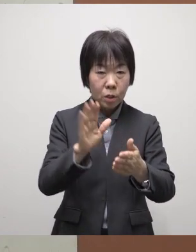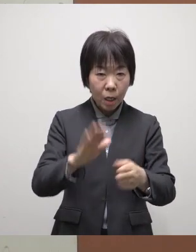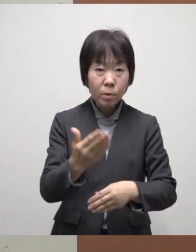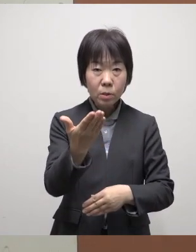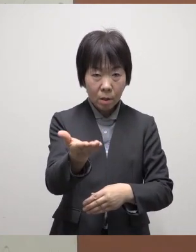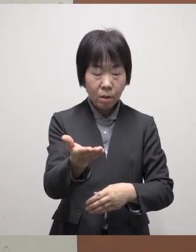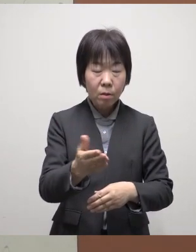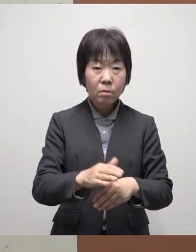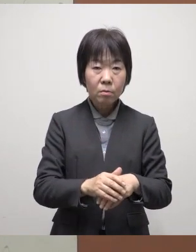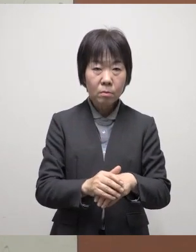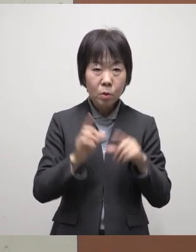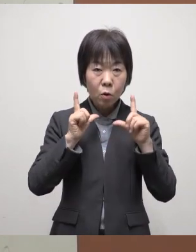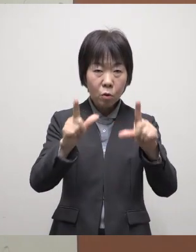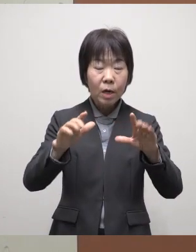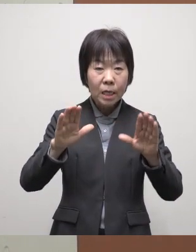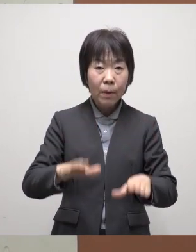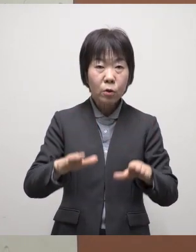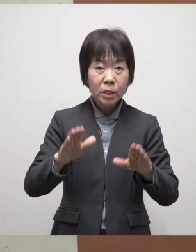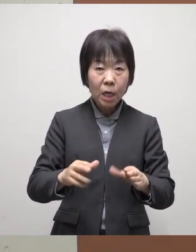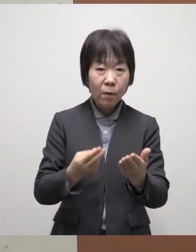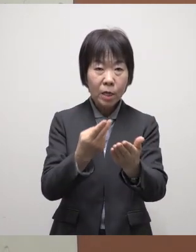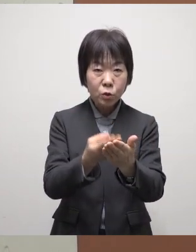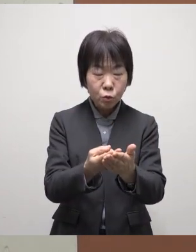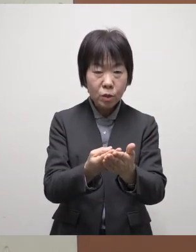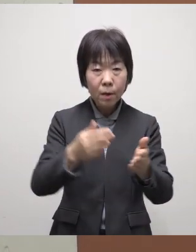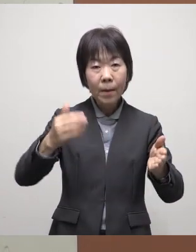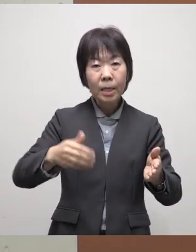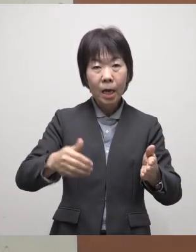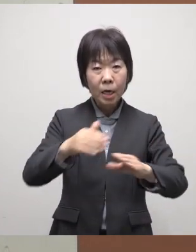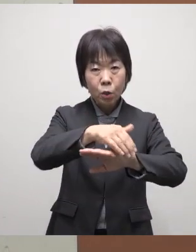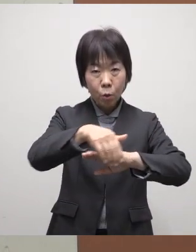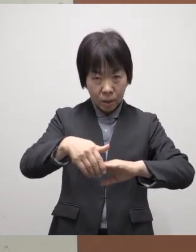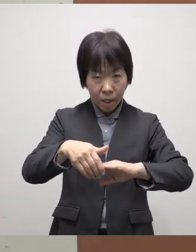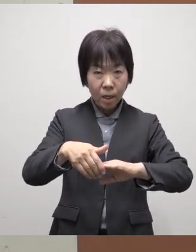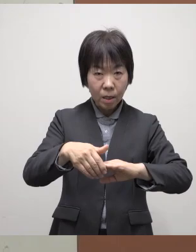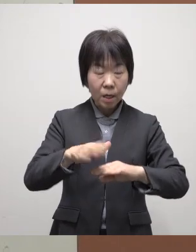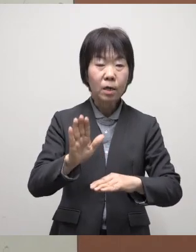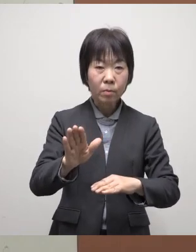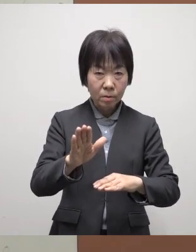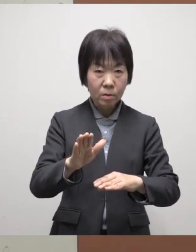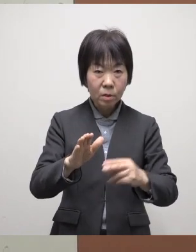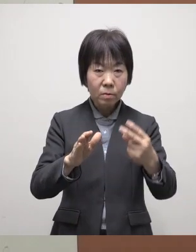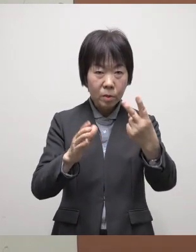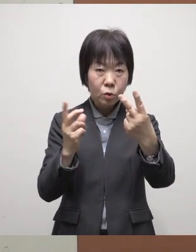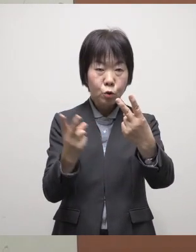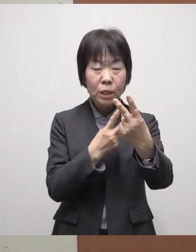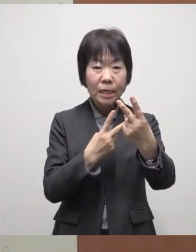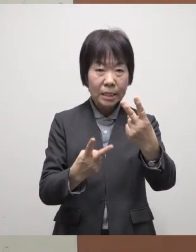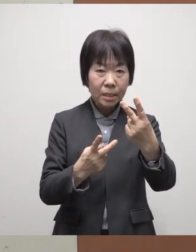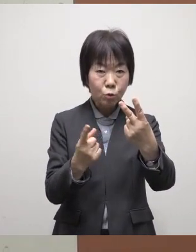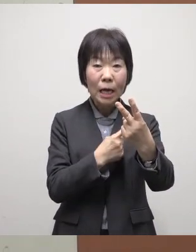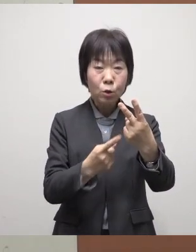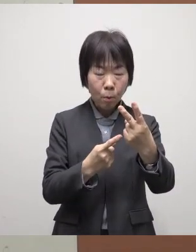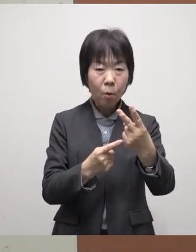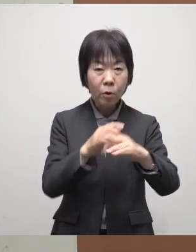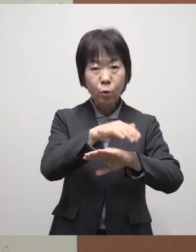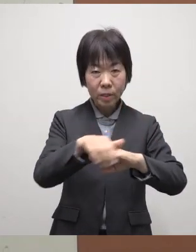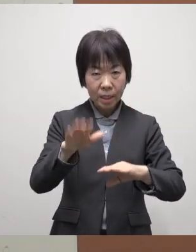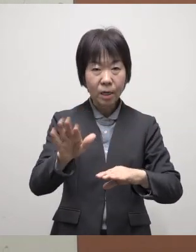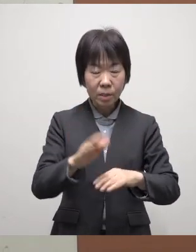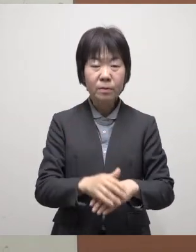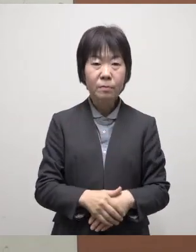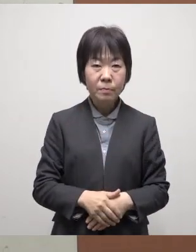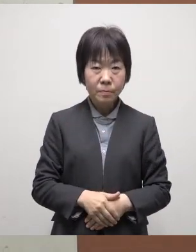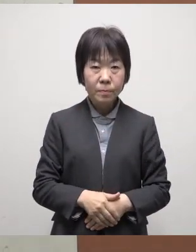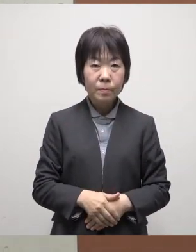かあの今の時点ではニューされていなくて予定だというふうに聞いており出したりともよはいという2人とも予定でございます下はい